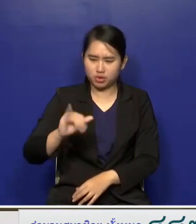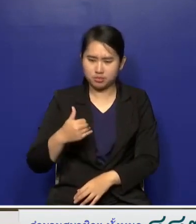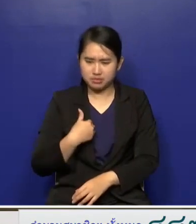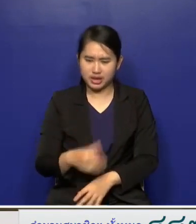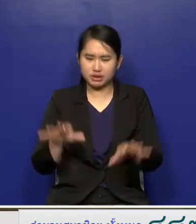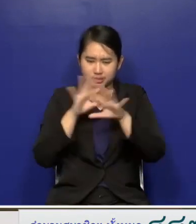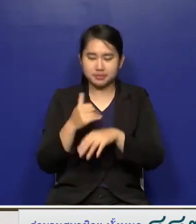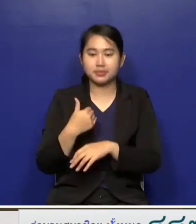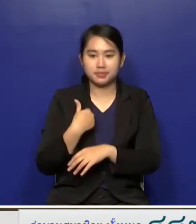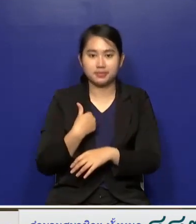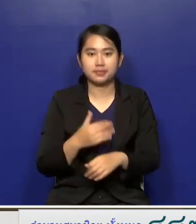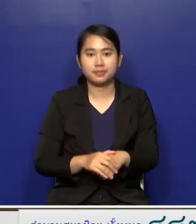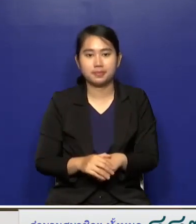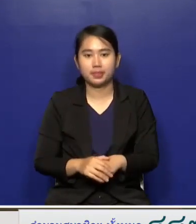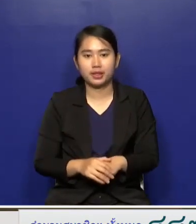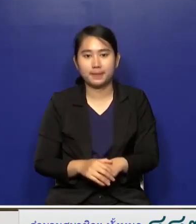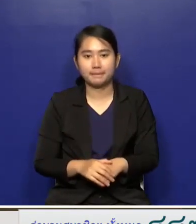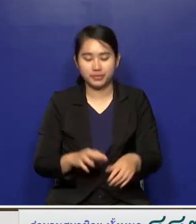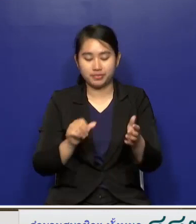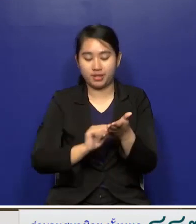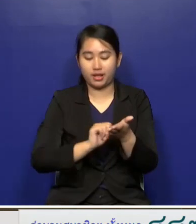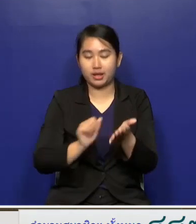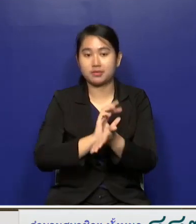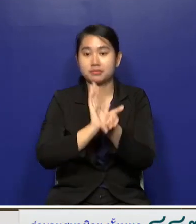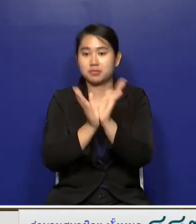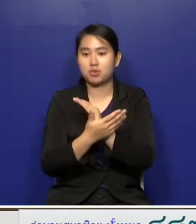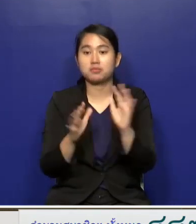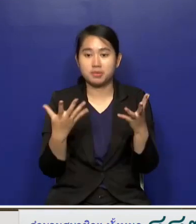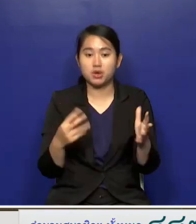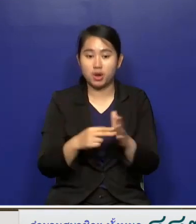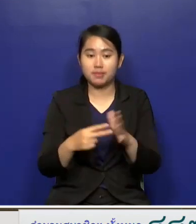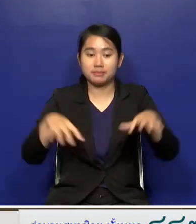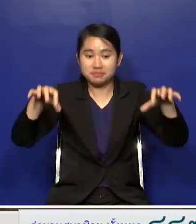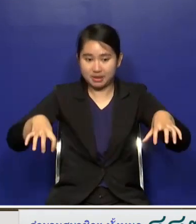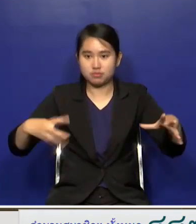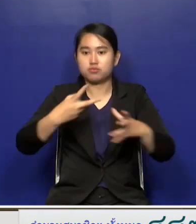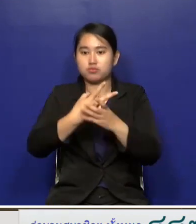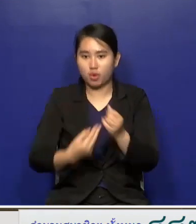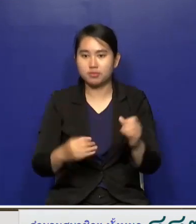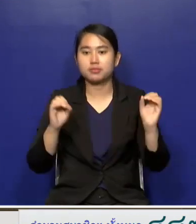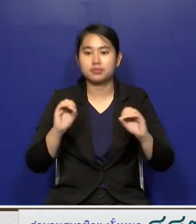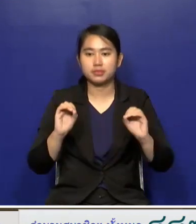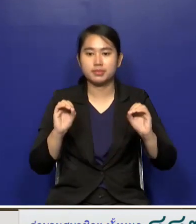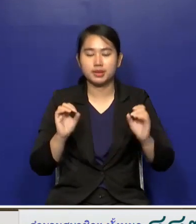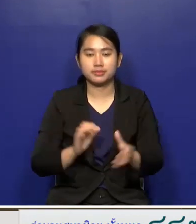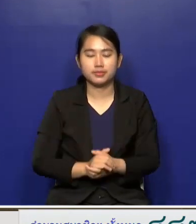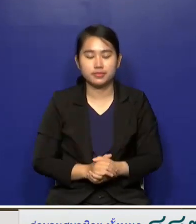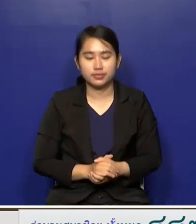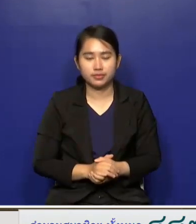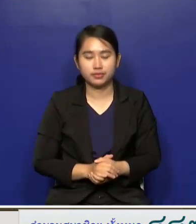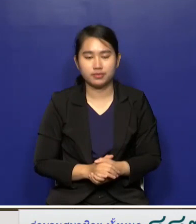นไม่มีการปฏิรูปให้ท้องถิ่นมีการควบรวมหรือส่งเสริมให้เขามีขีดความสามารถที่มาก